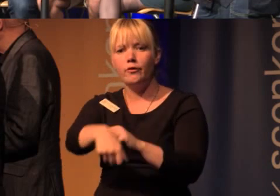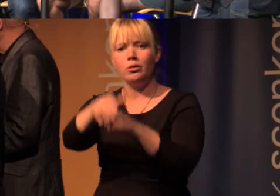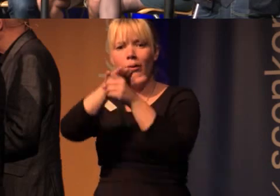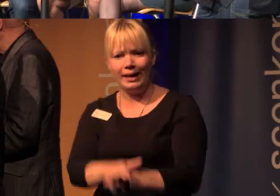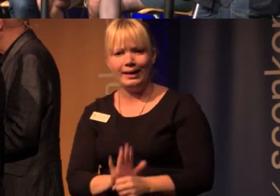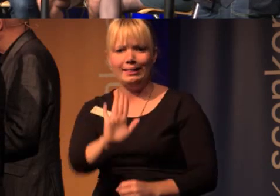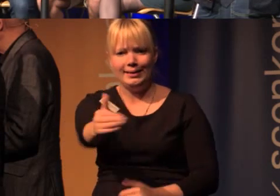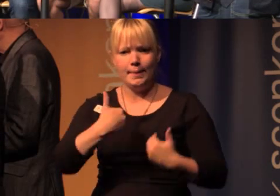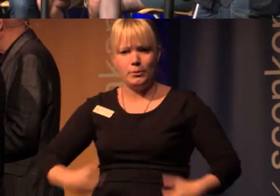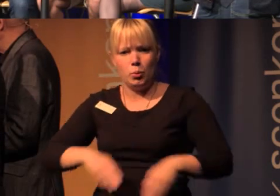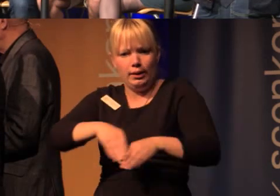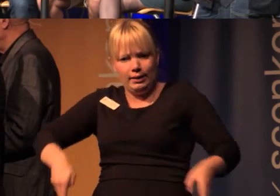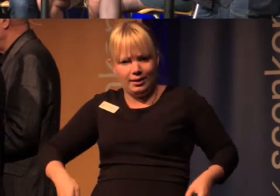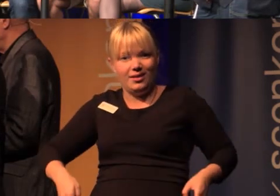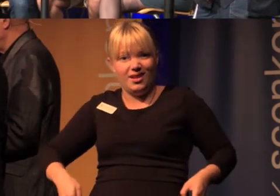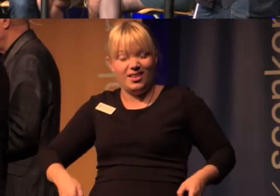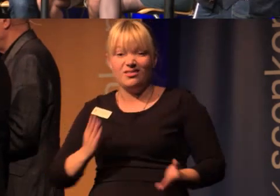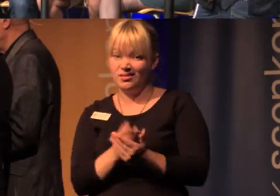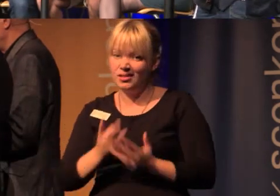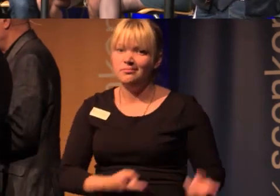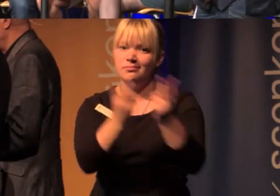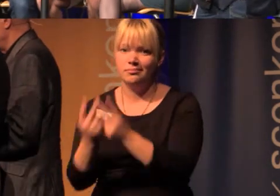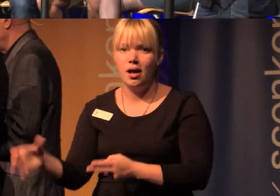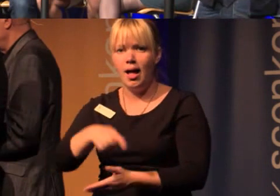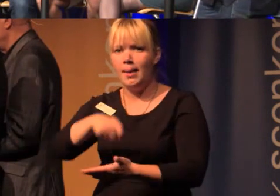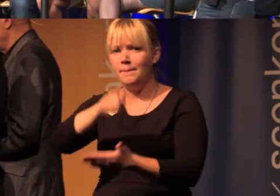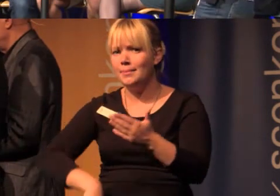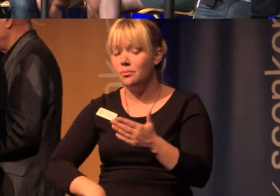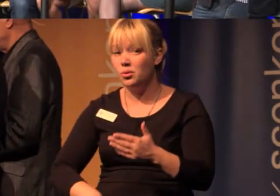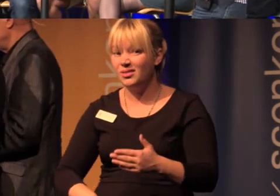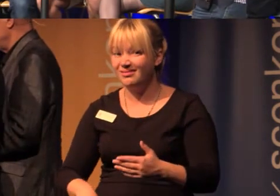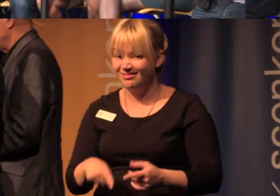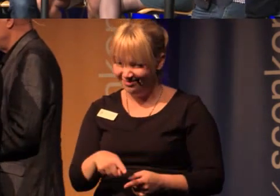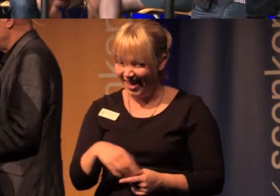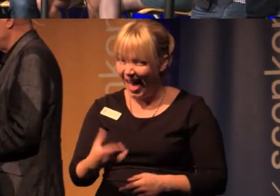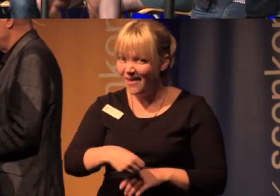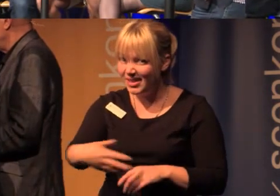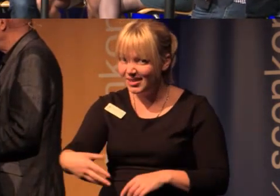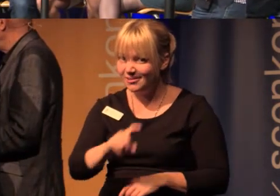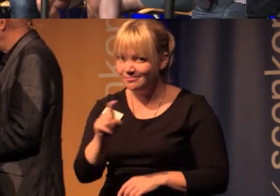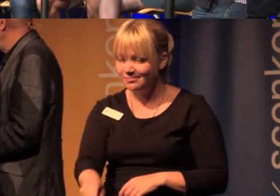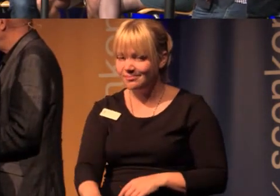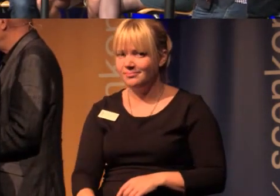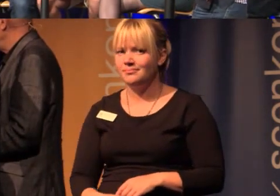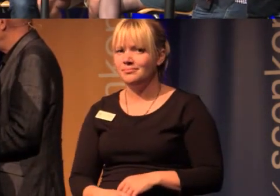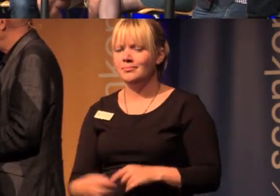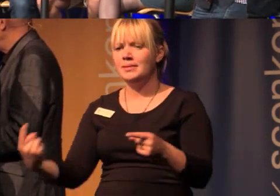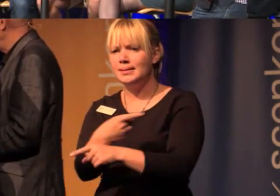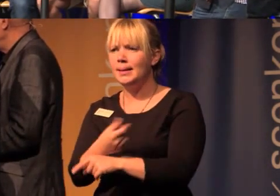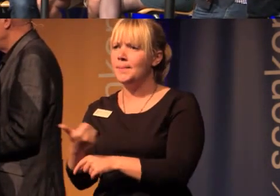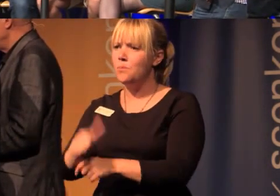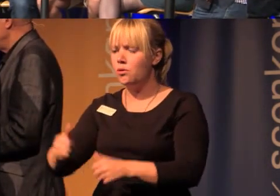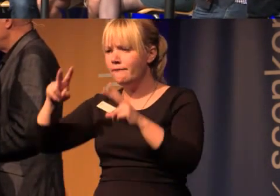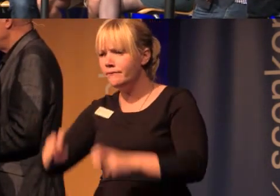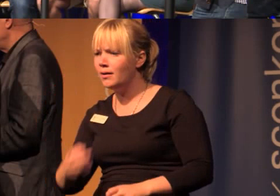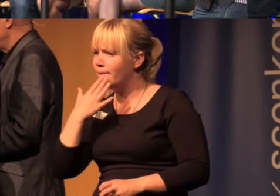personliga integriteten för alla våra medborgare. Och det är frågan om det är ett pris värt att betala. Vi borde istället titta på vad kan vi ha för andra lösningar.